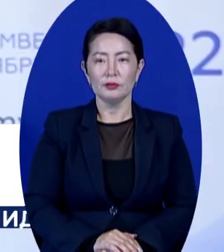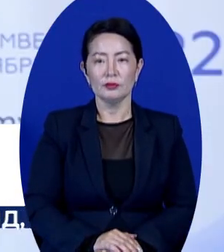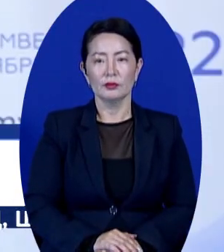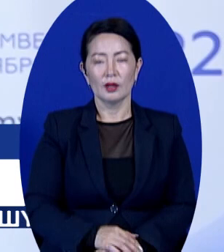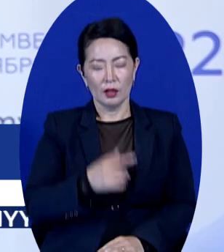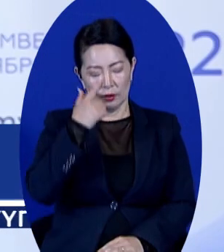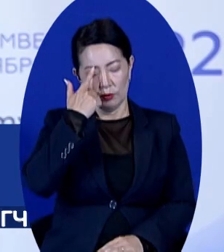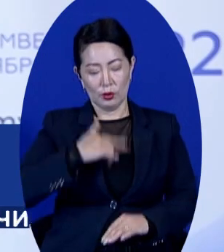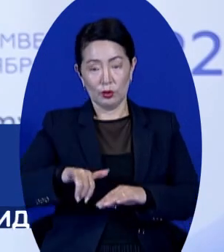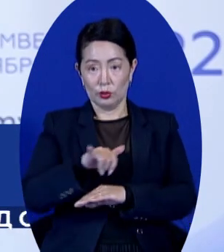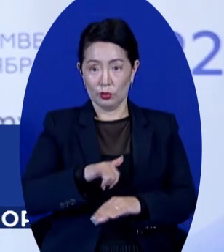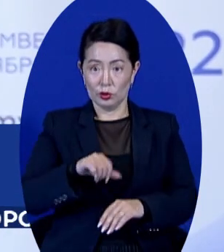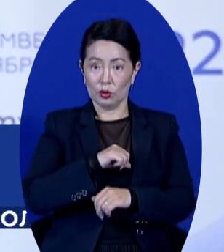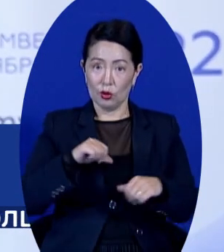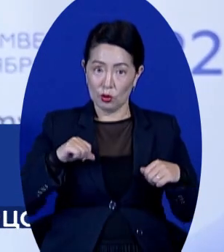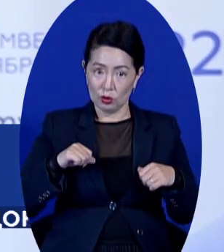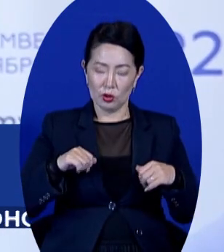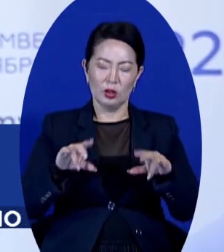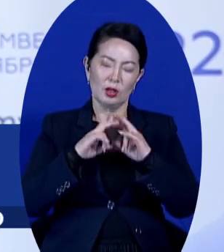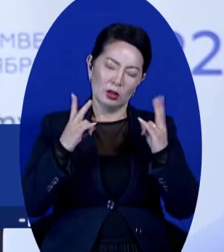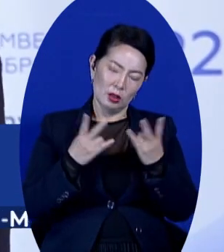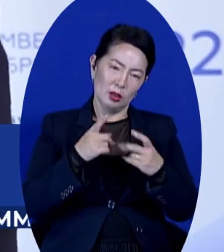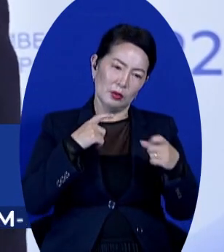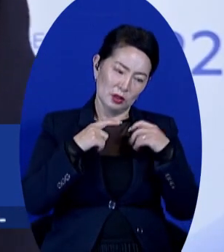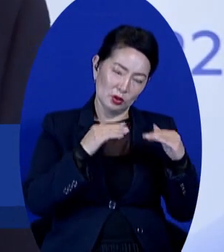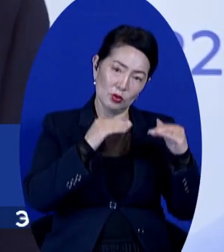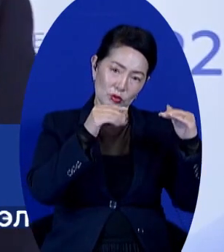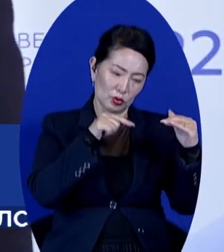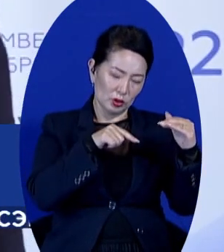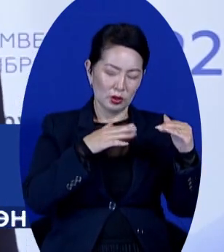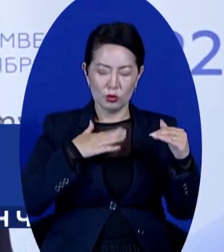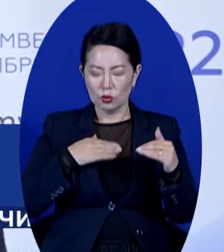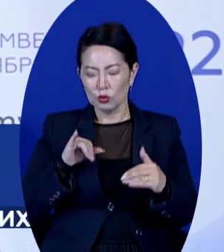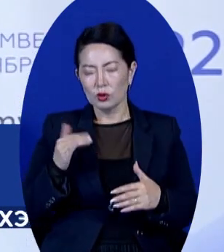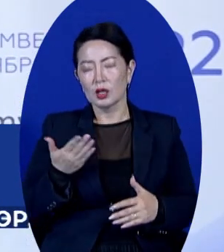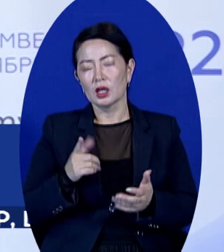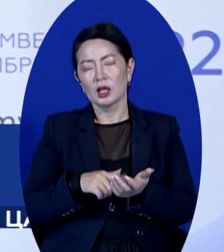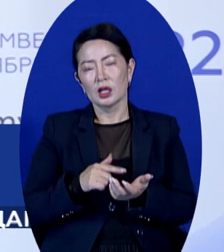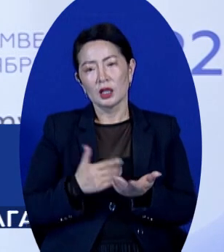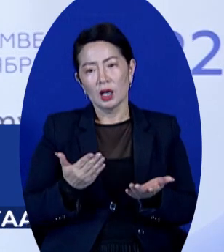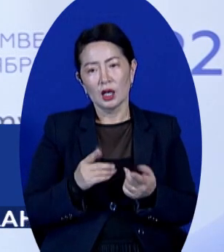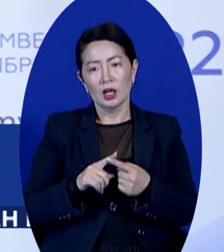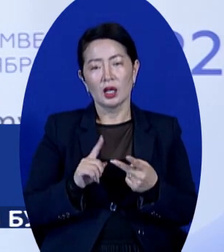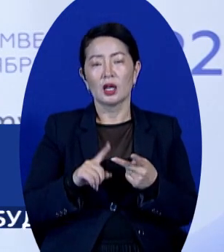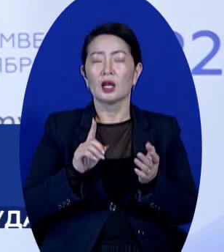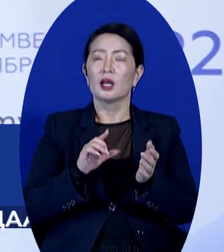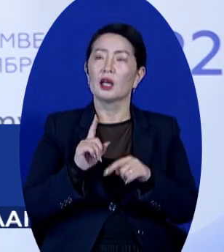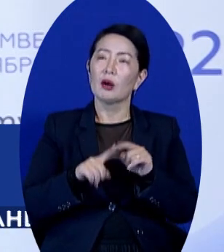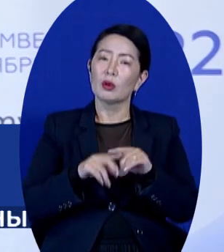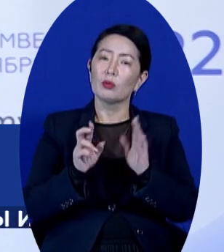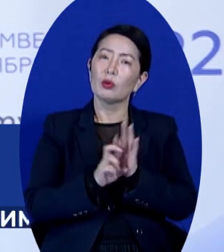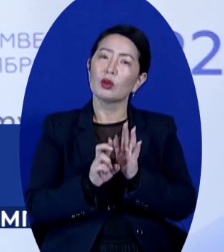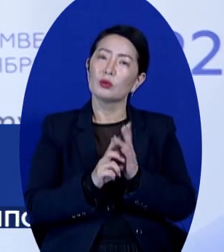улс одоо өөрийнхөө нийгэм эдийн засгийг хөгжүүлэхэд юу шаардлагатай? Ямар боломжууд байна?